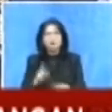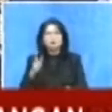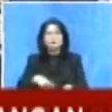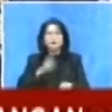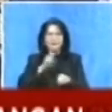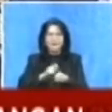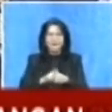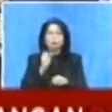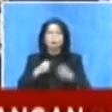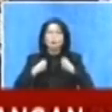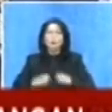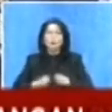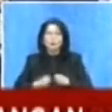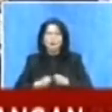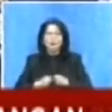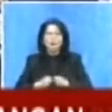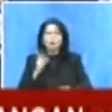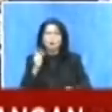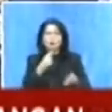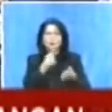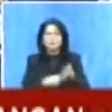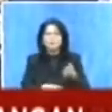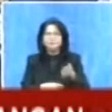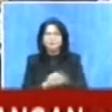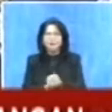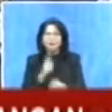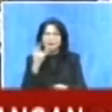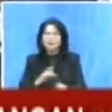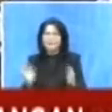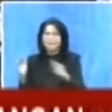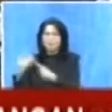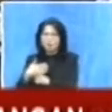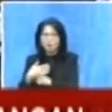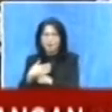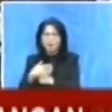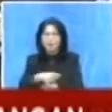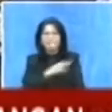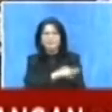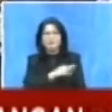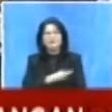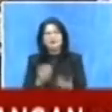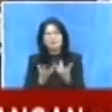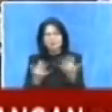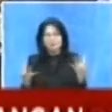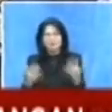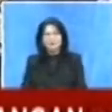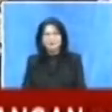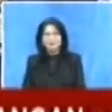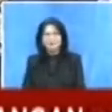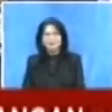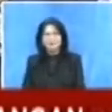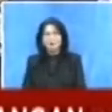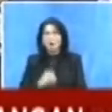untuk penguatan ruang fiskal dengan tetap melindungi kepentingan rakyat kecil. Upaya penguatan